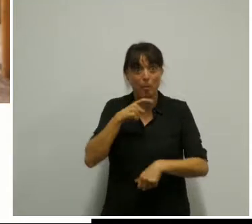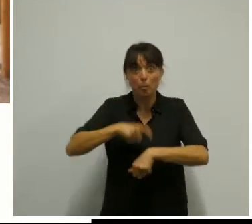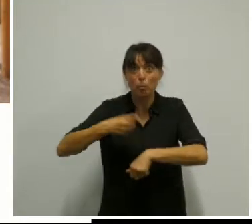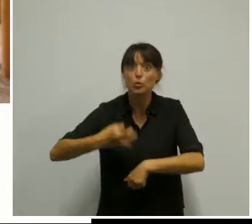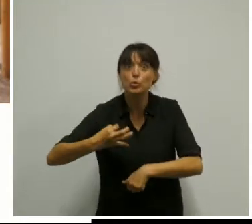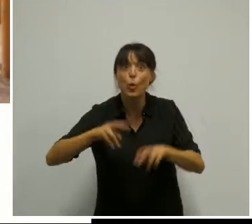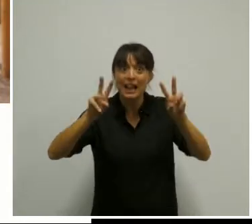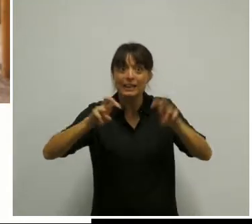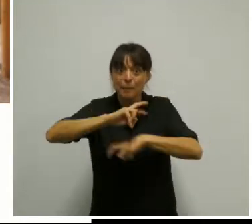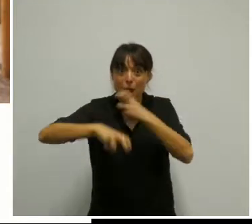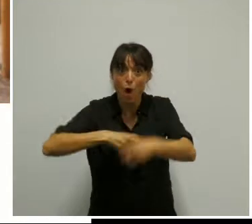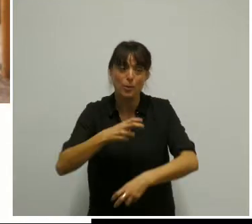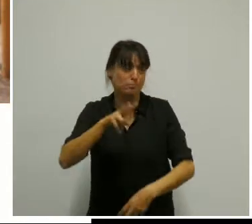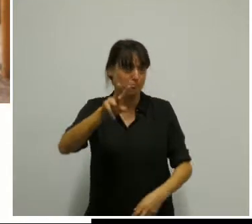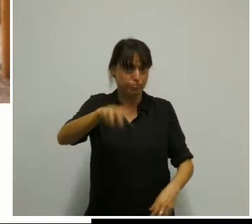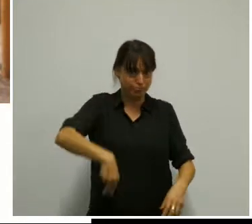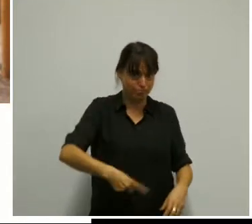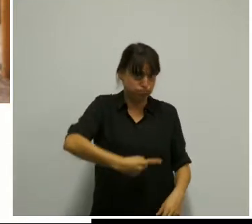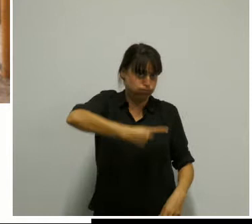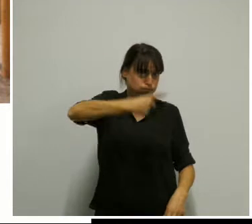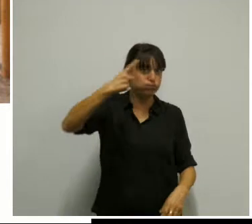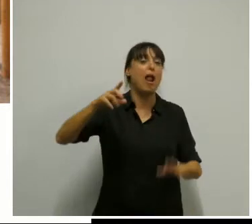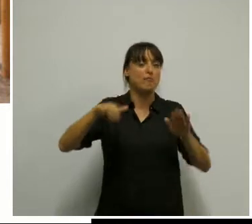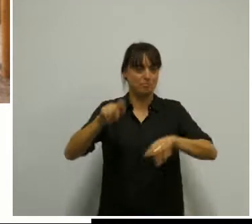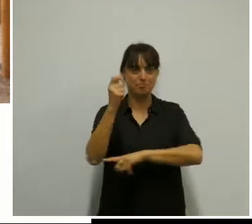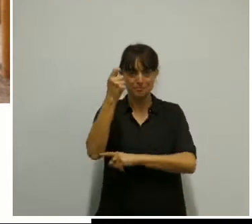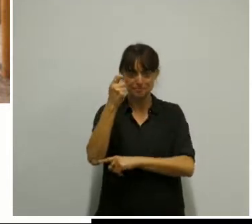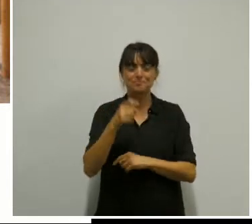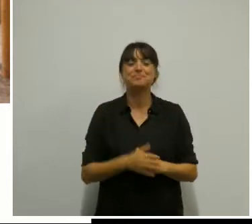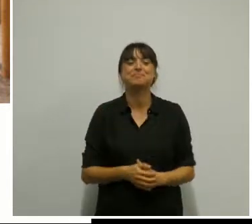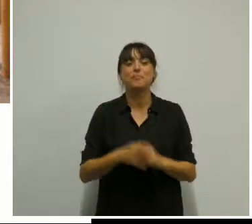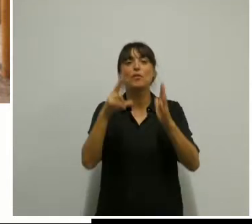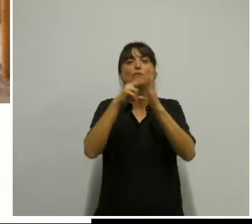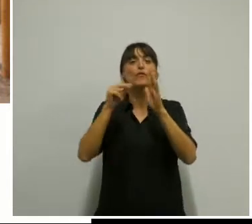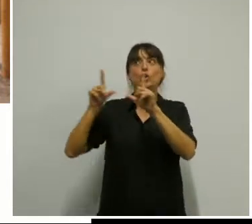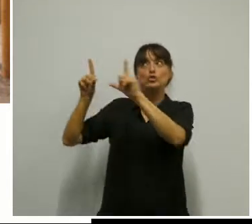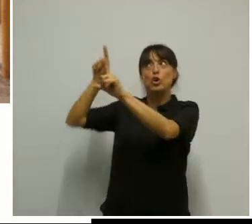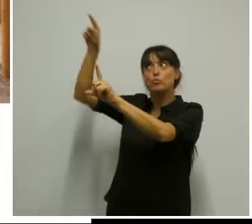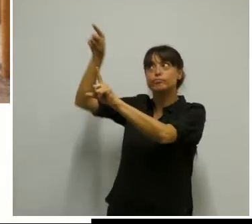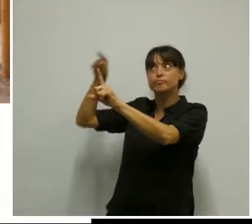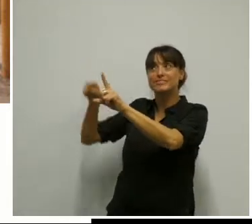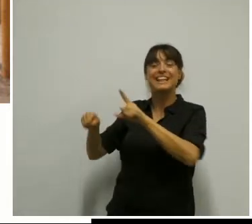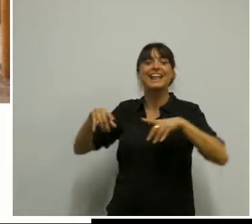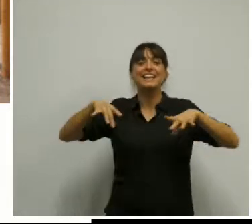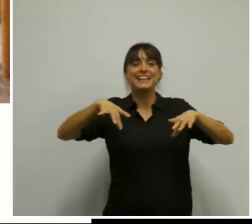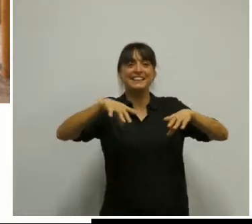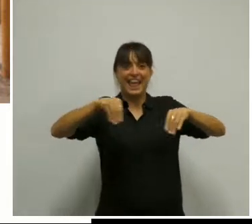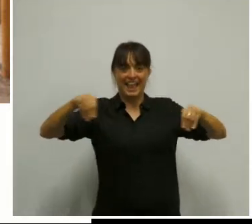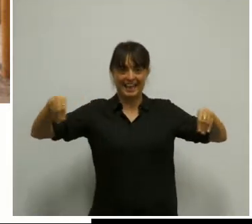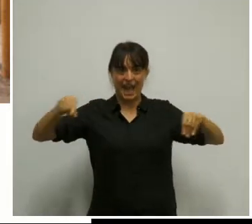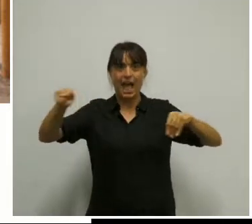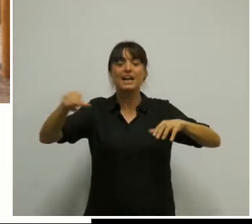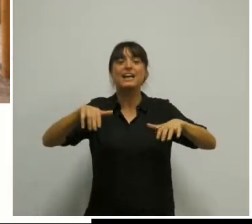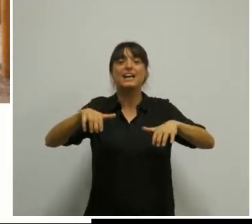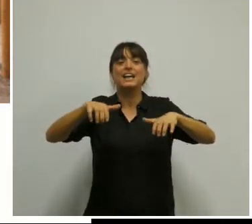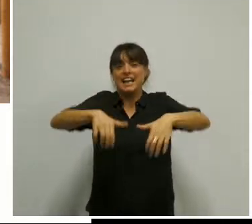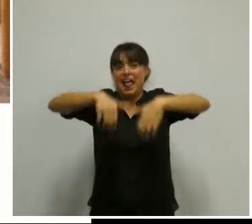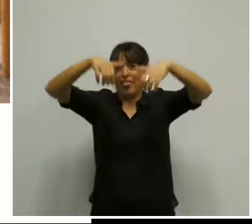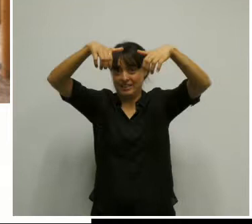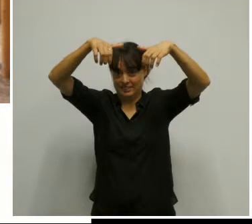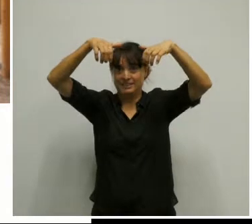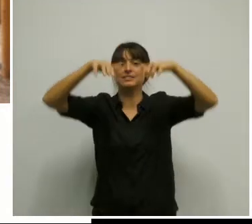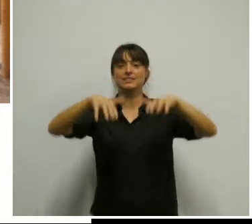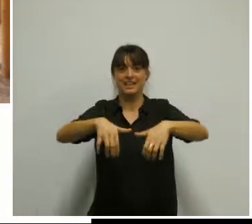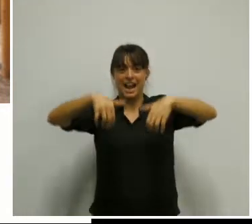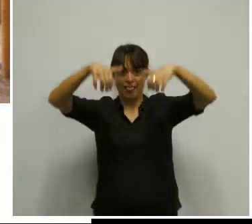això. I aquesta seria la part, com ha quedat actualment al pati, la part de la terra. Veieu que hi ha unes grades, que ara us les